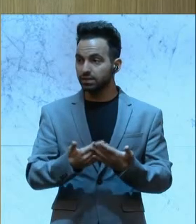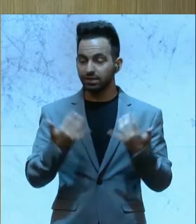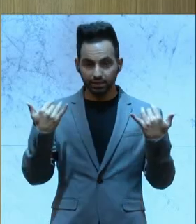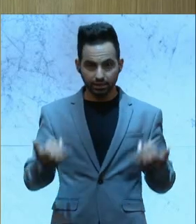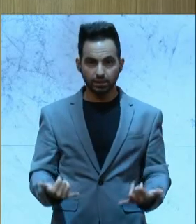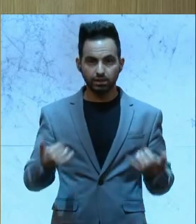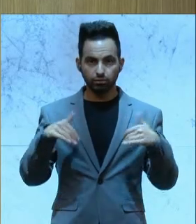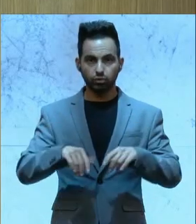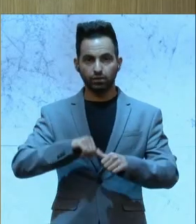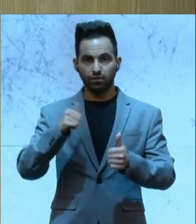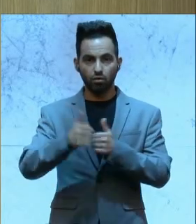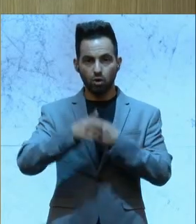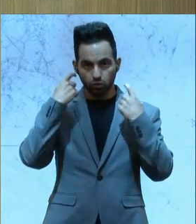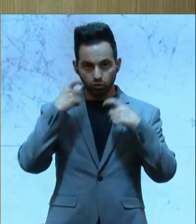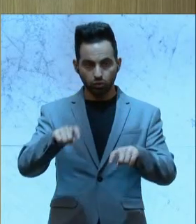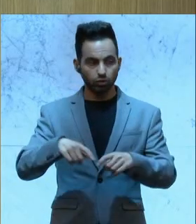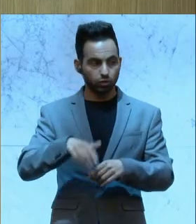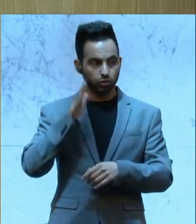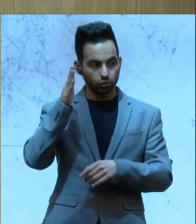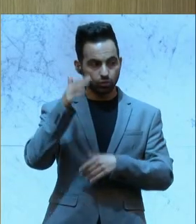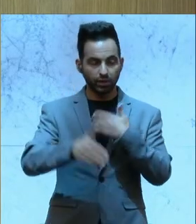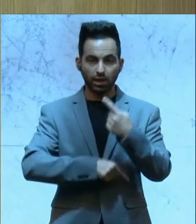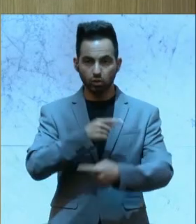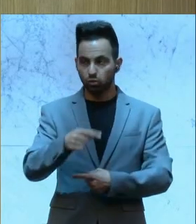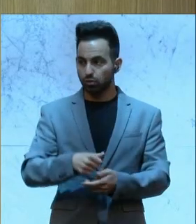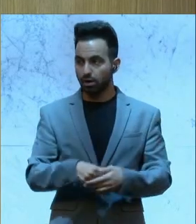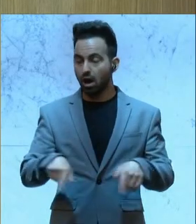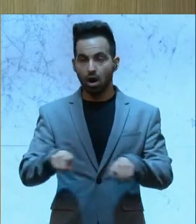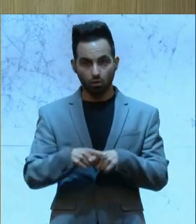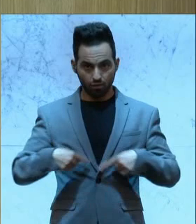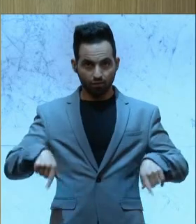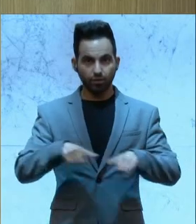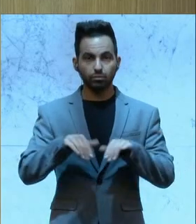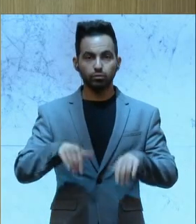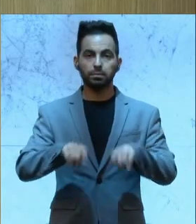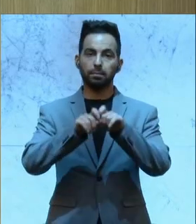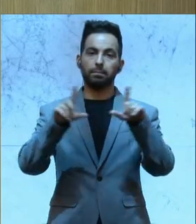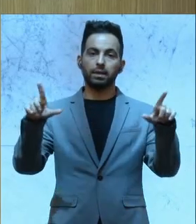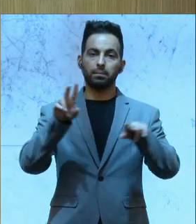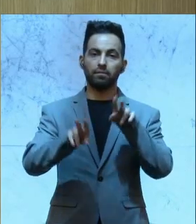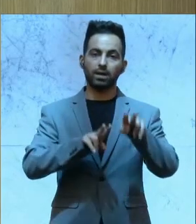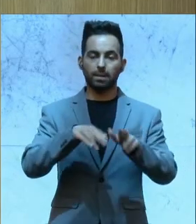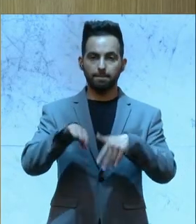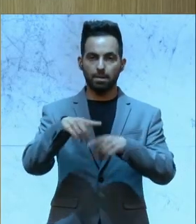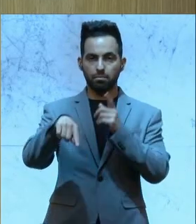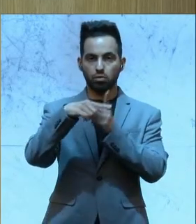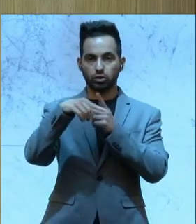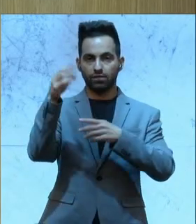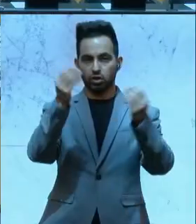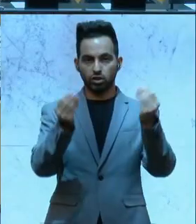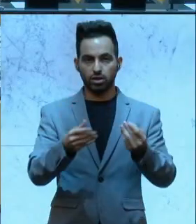jetzt vorsorgen für hinkünftige Generationen. Wir müssen auch das Bild des Pflegers positiv gestalten. Und wenn